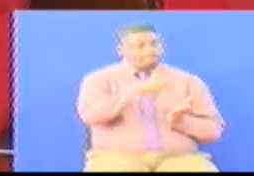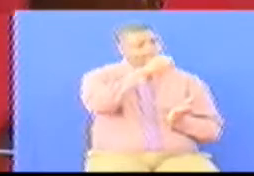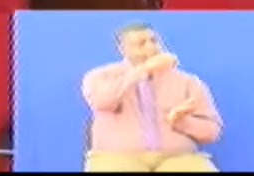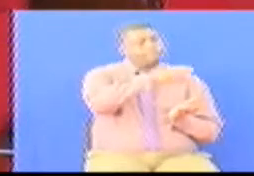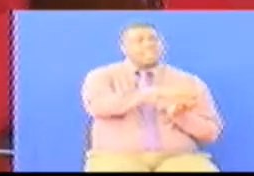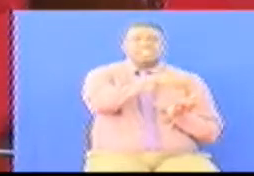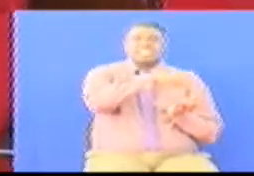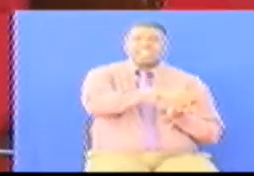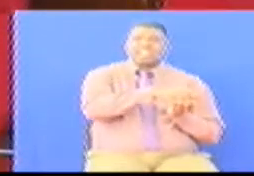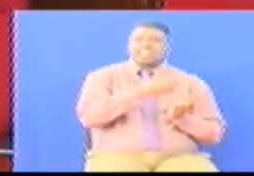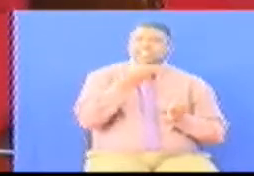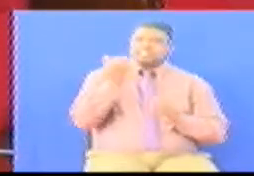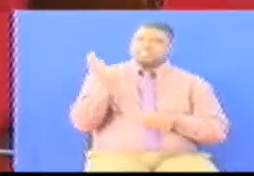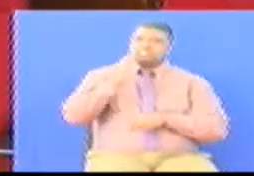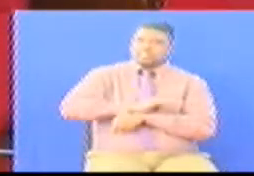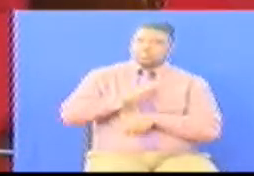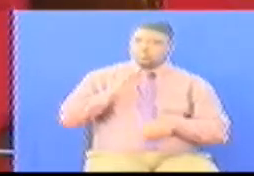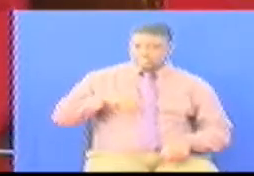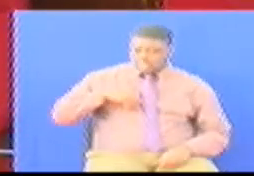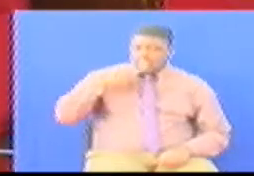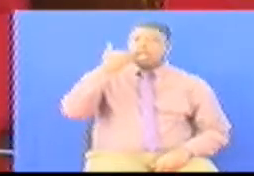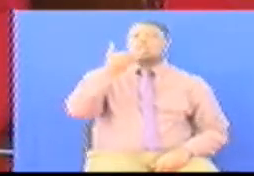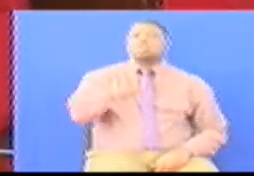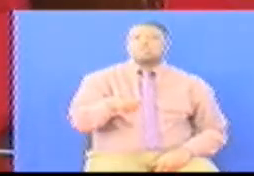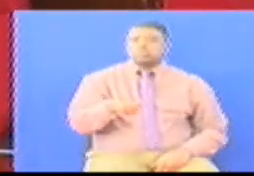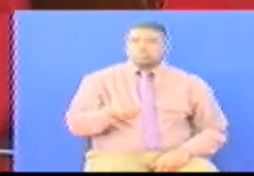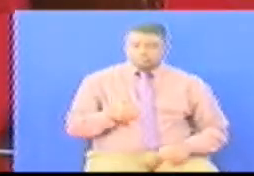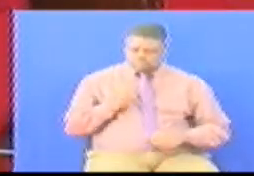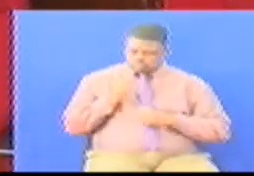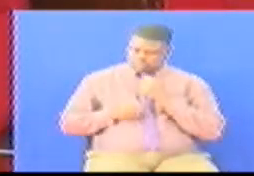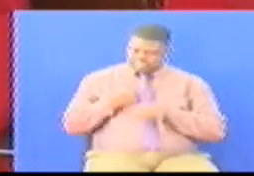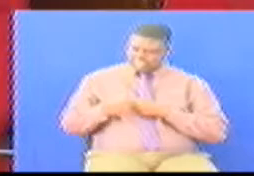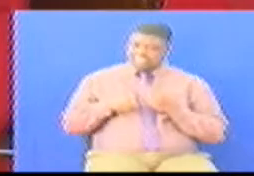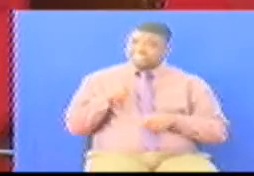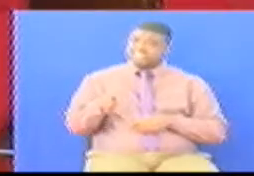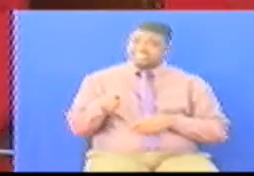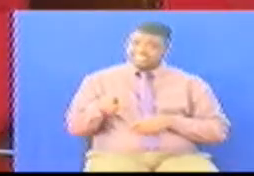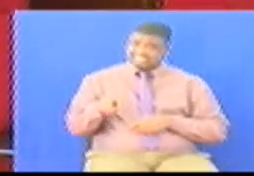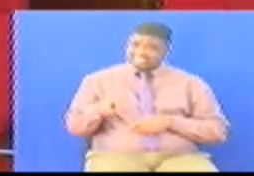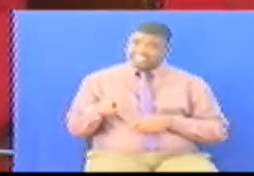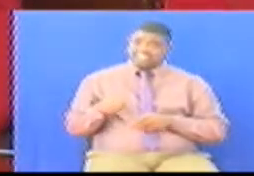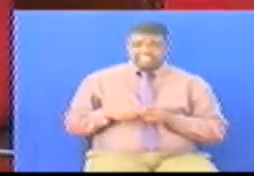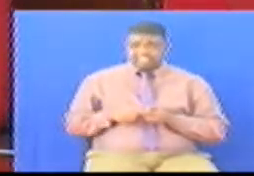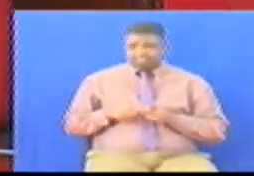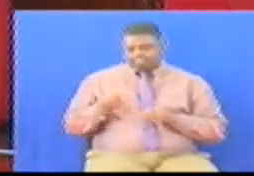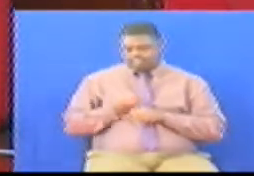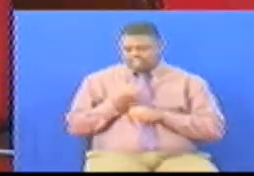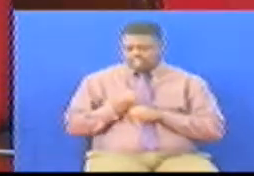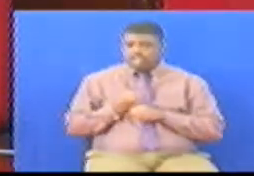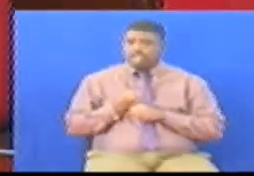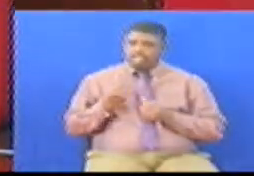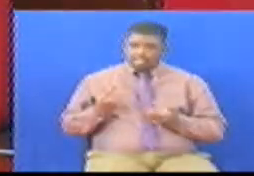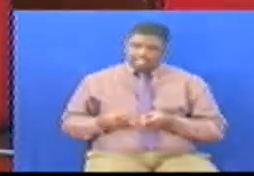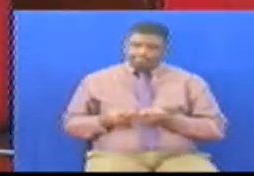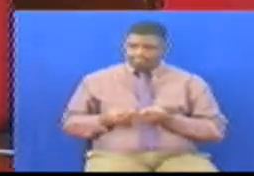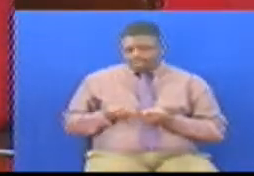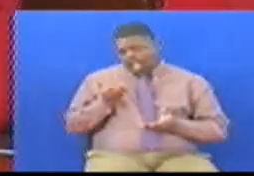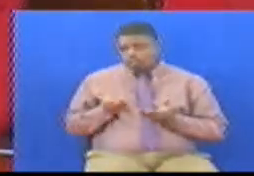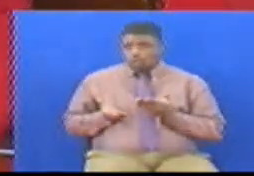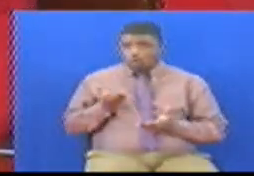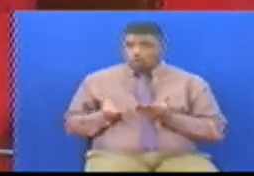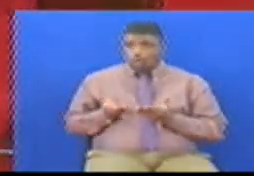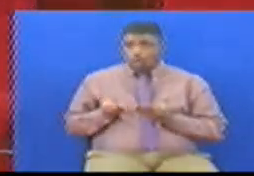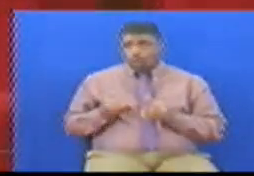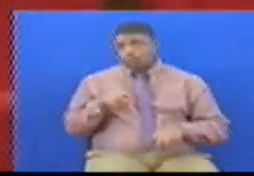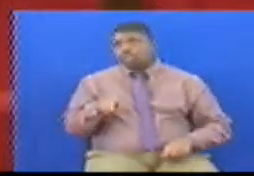kwa siku zijazo. Zoezi hili hufahamika kitaalamu kama actual valuation. Mheshimiwa Spika, hadi ukaguzi